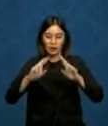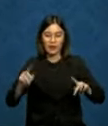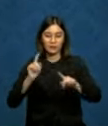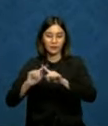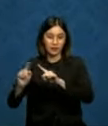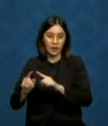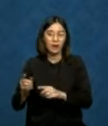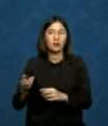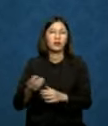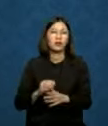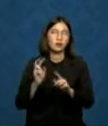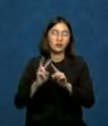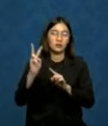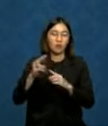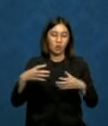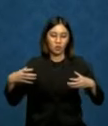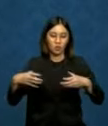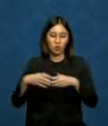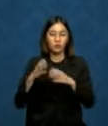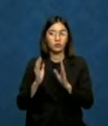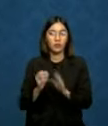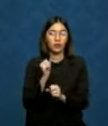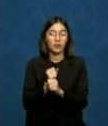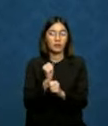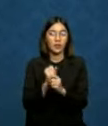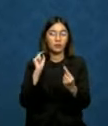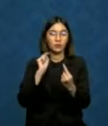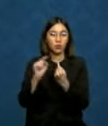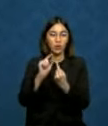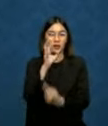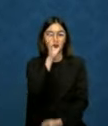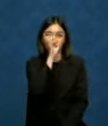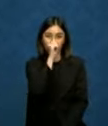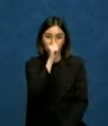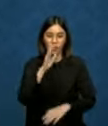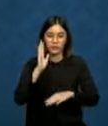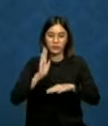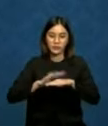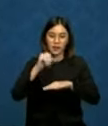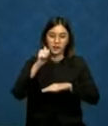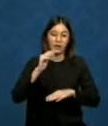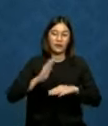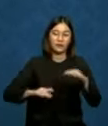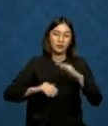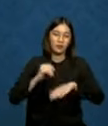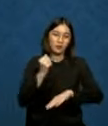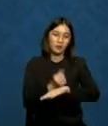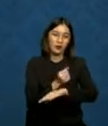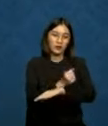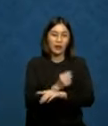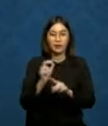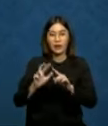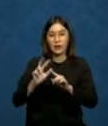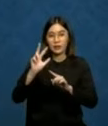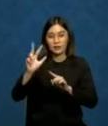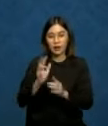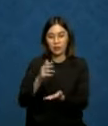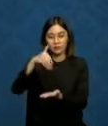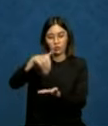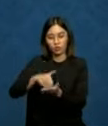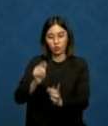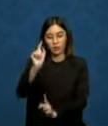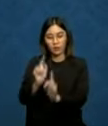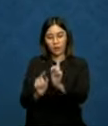ขึ้น 2ครับกลุ่มผู้ดำเนินกิจการในการทดสอบทักษะฝีมือแรงงาน 3ศูนย์